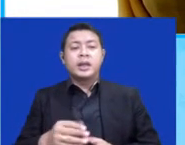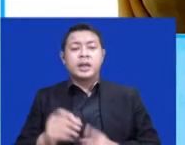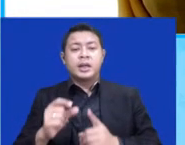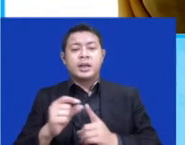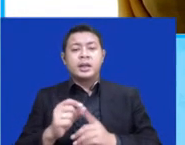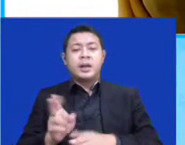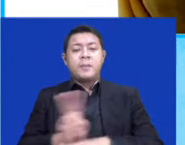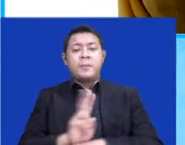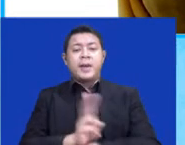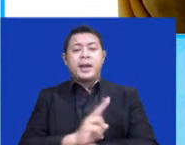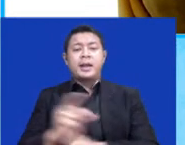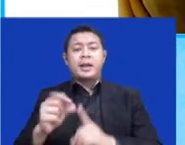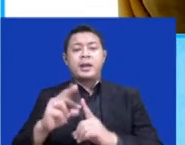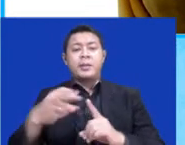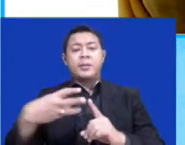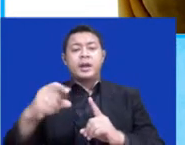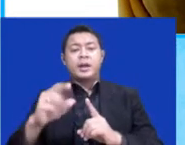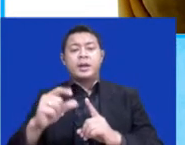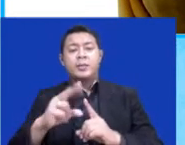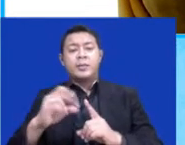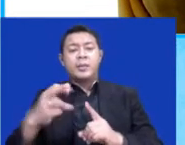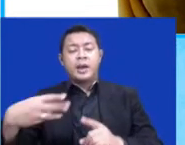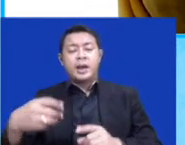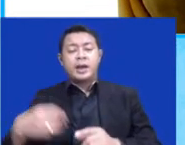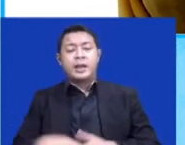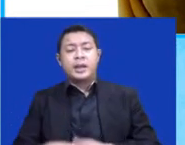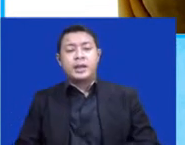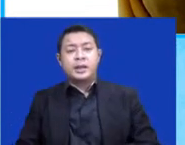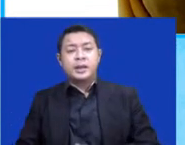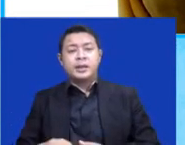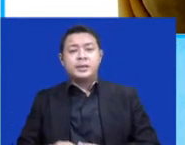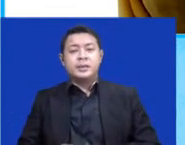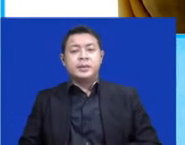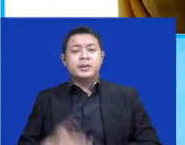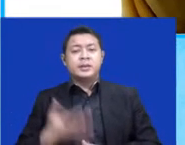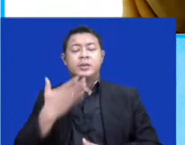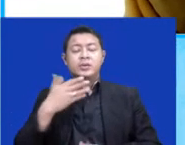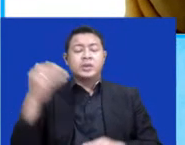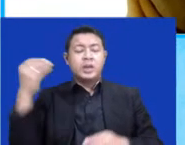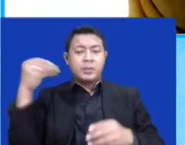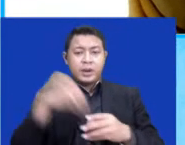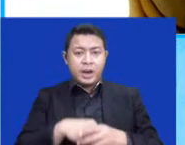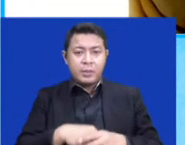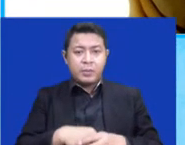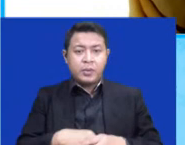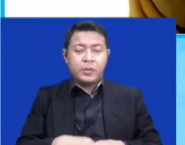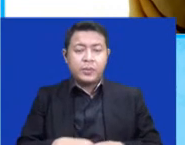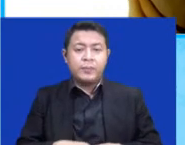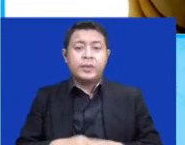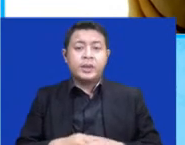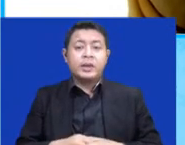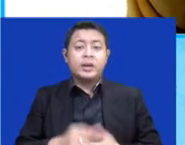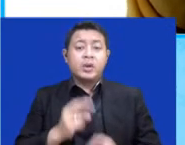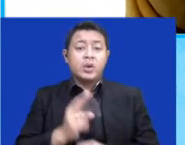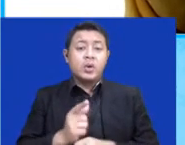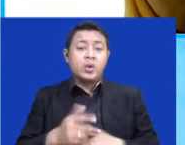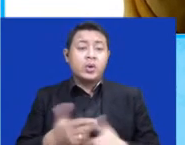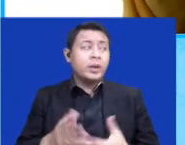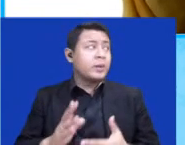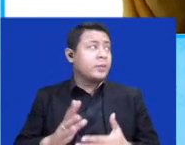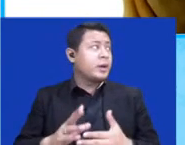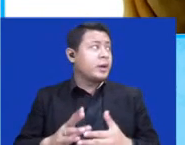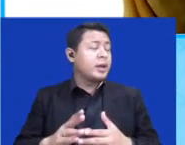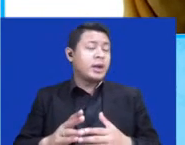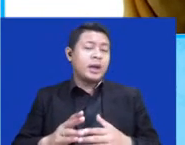Selatan. Bu Mariam, Fatayat NU di Pare-Pare, terima kasih sudah bergabung. Ini sebagai guru bagaimana ya cara untuk mengajak siswa supaya